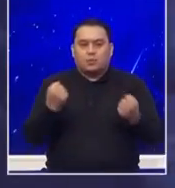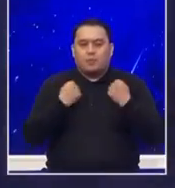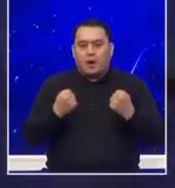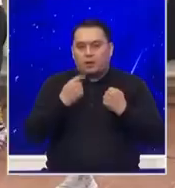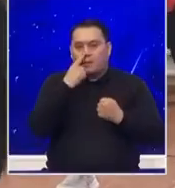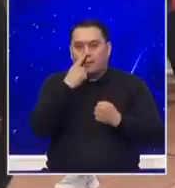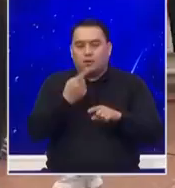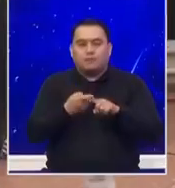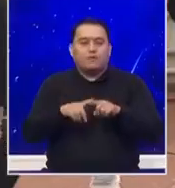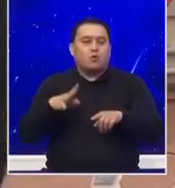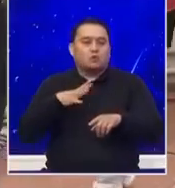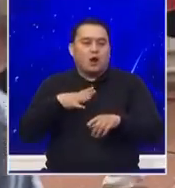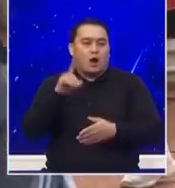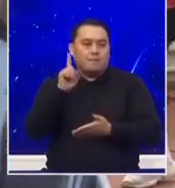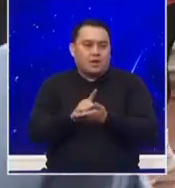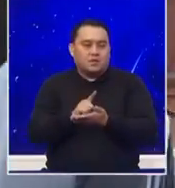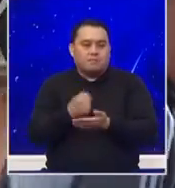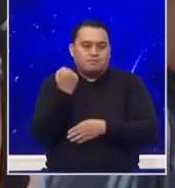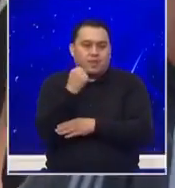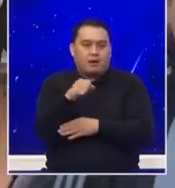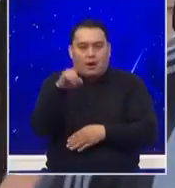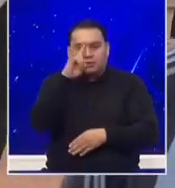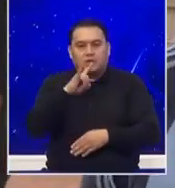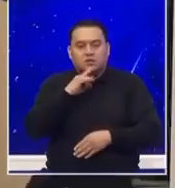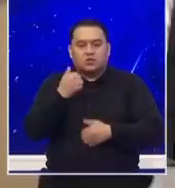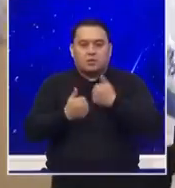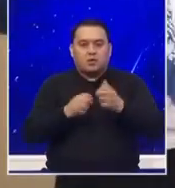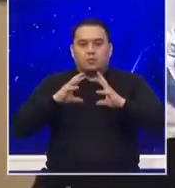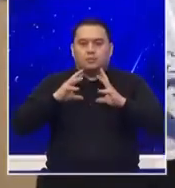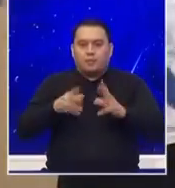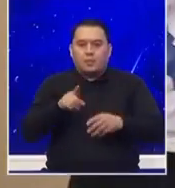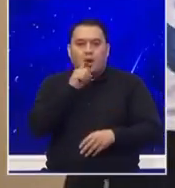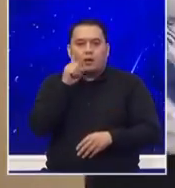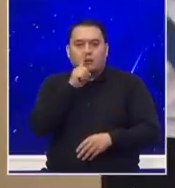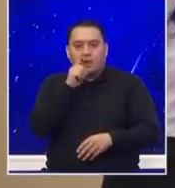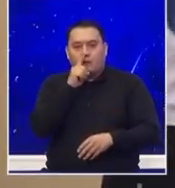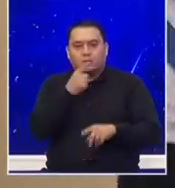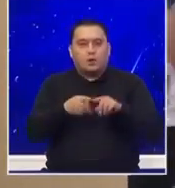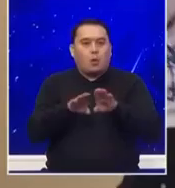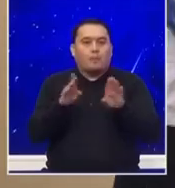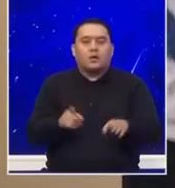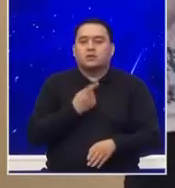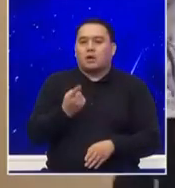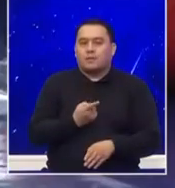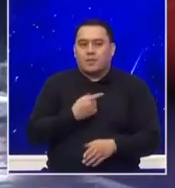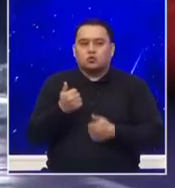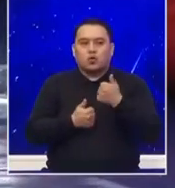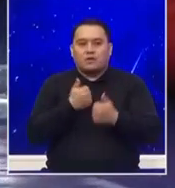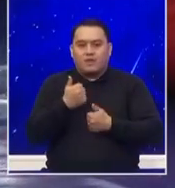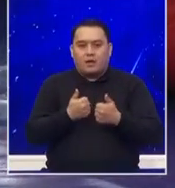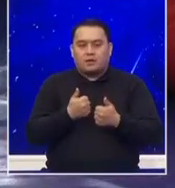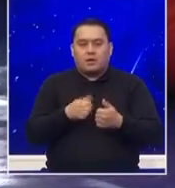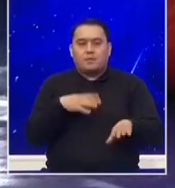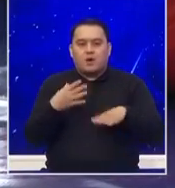плану тренерского состава, должен победить и представить Казахстан на чемпионате мира. Молодой атлет, отличившийся своим мастерством в боевых соревнованиях,